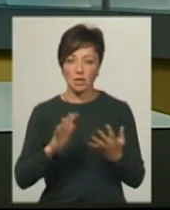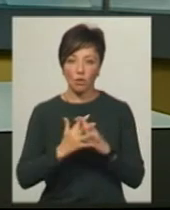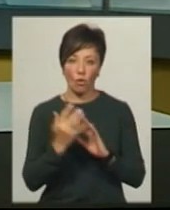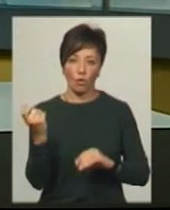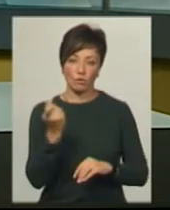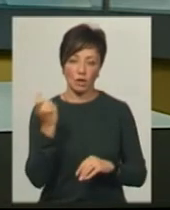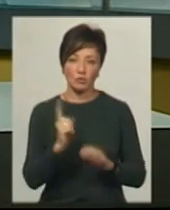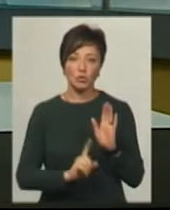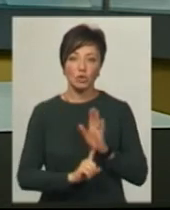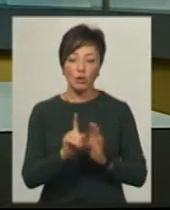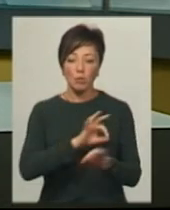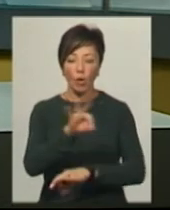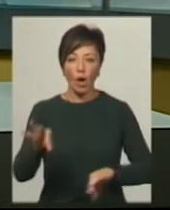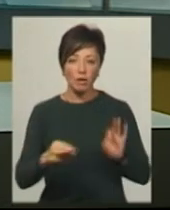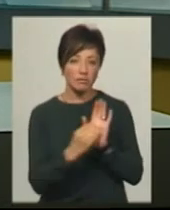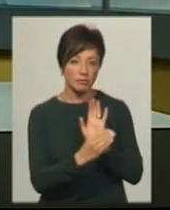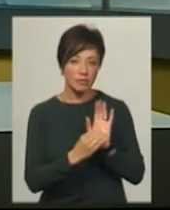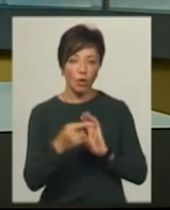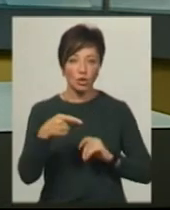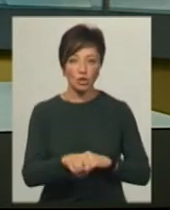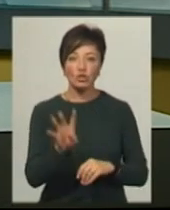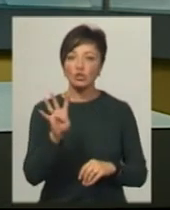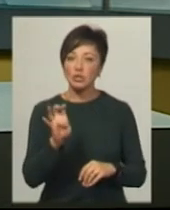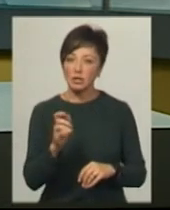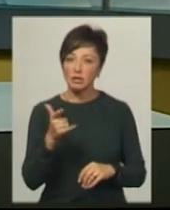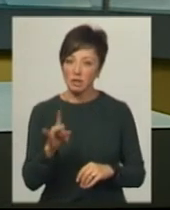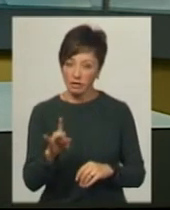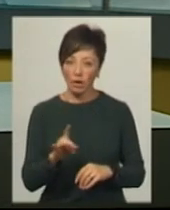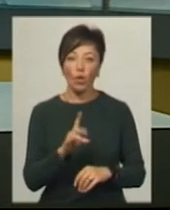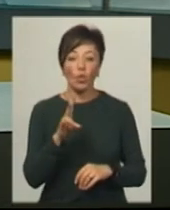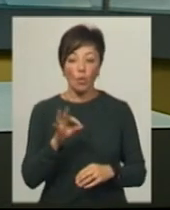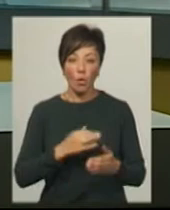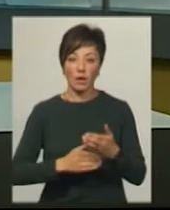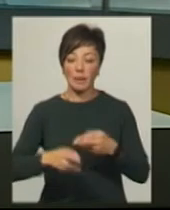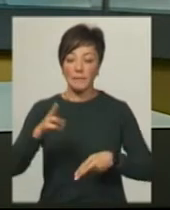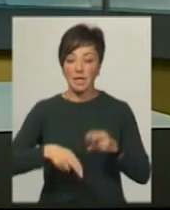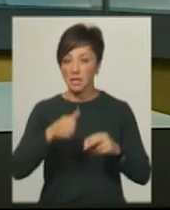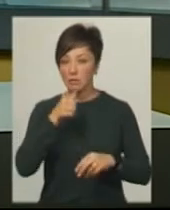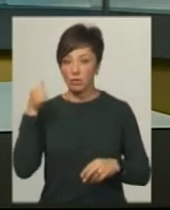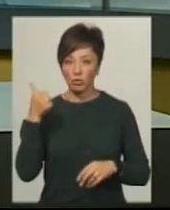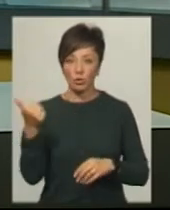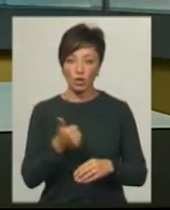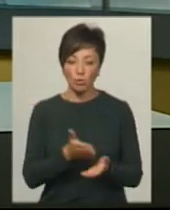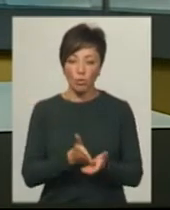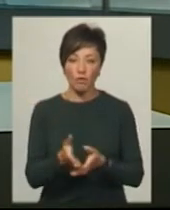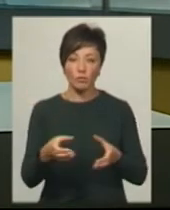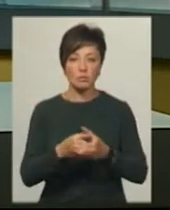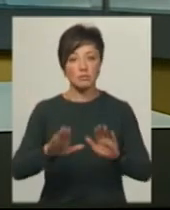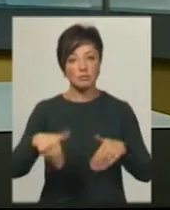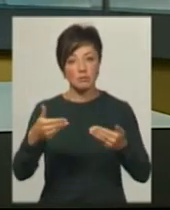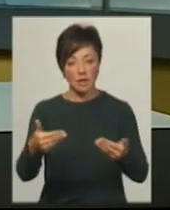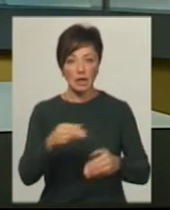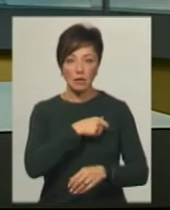господарства. Спочатку в проєкті йшлося про 1400 гривень, проте наприкінці минулого тижня профільний комітет